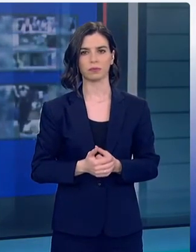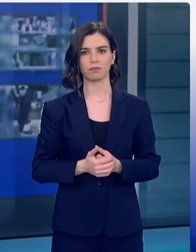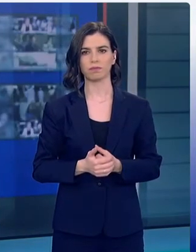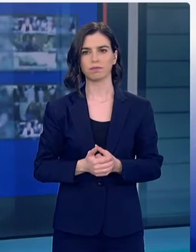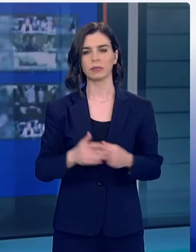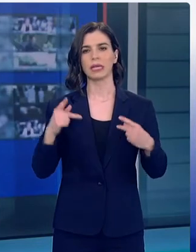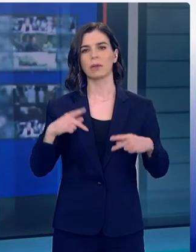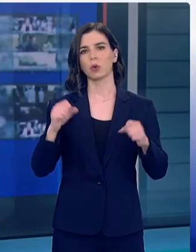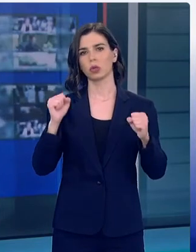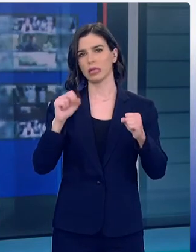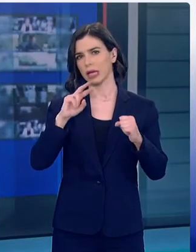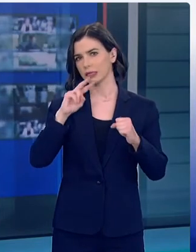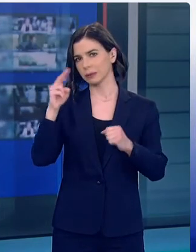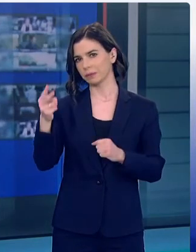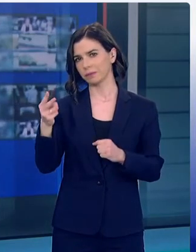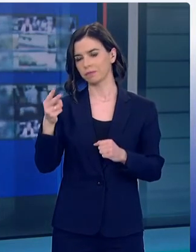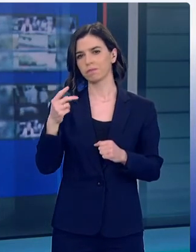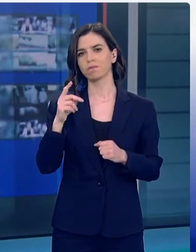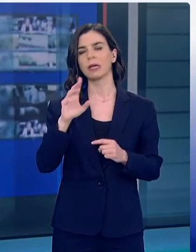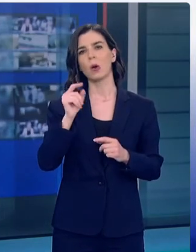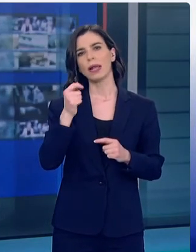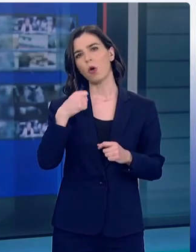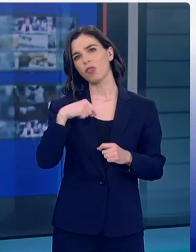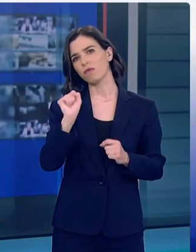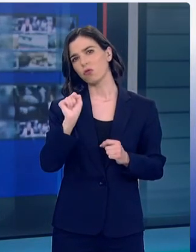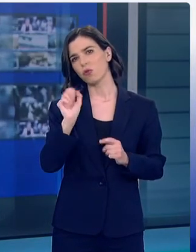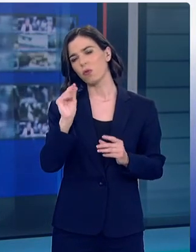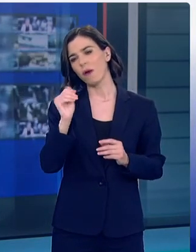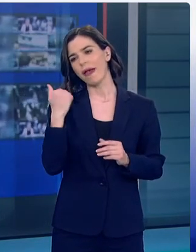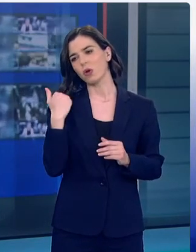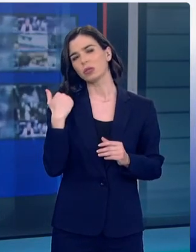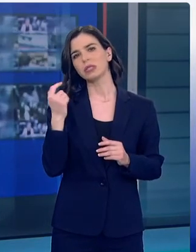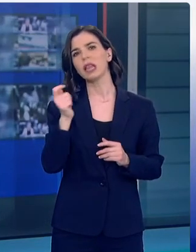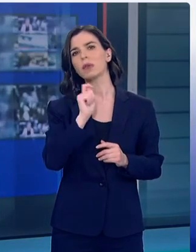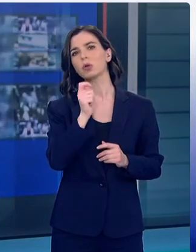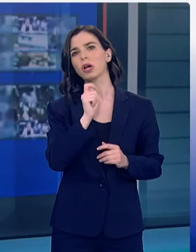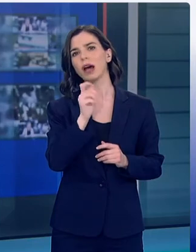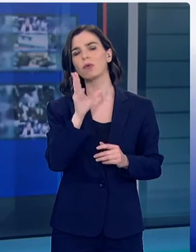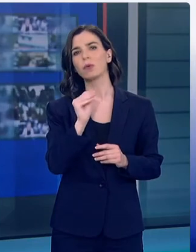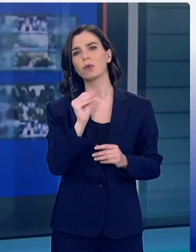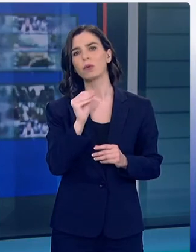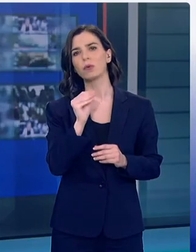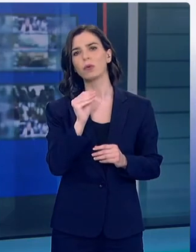Επιτρέψτε μου να διαφωνήσω λίγο στην ερώτηση του δημοσιογράφου, επειδή αναφέρθηκε